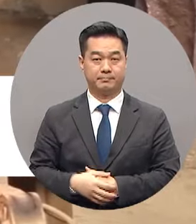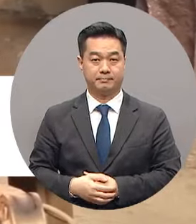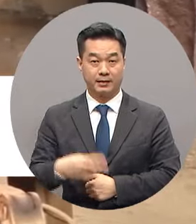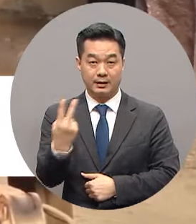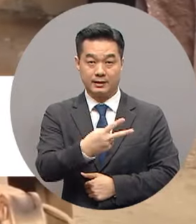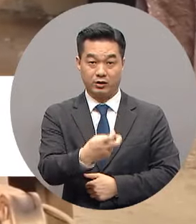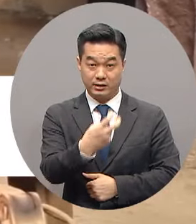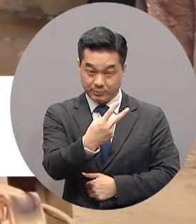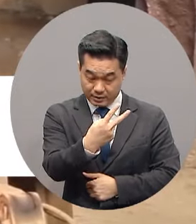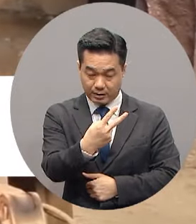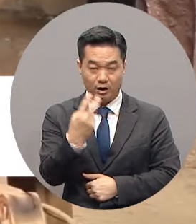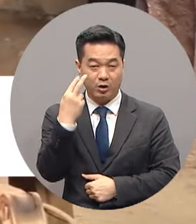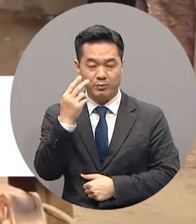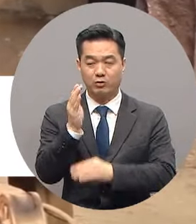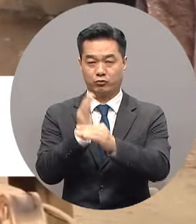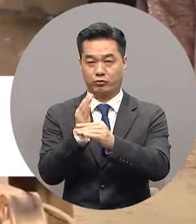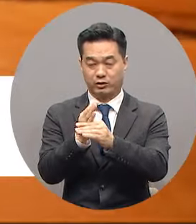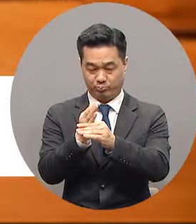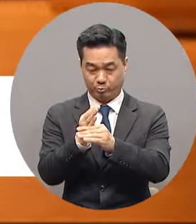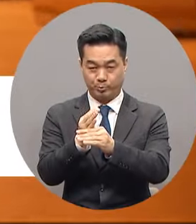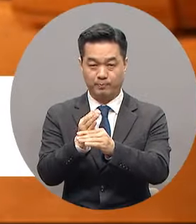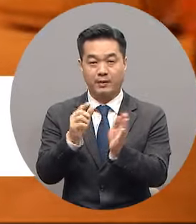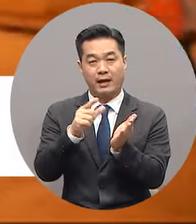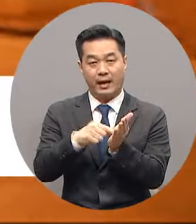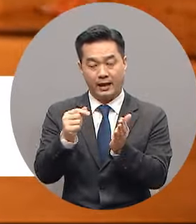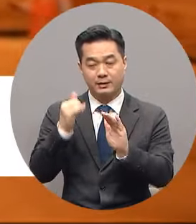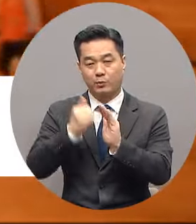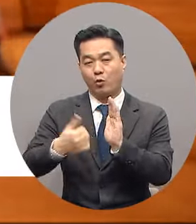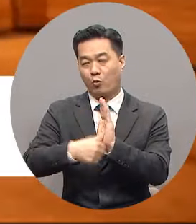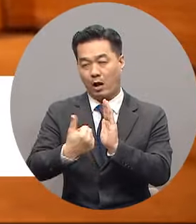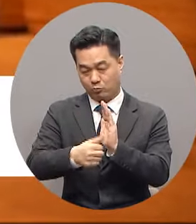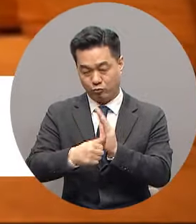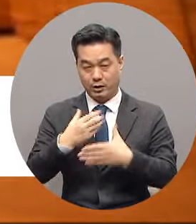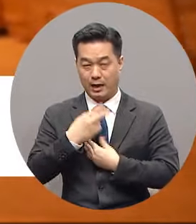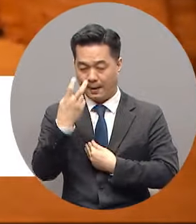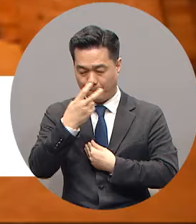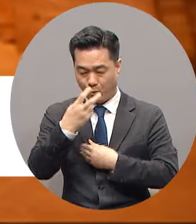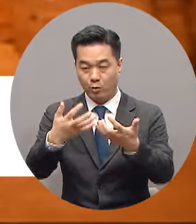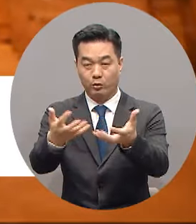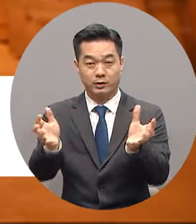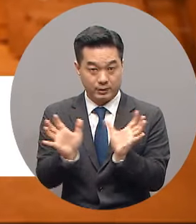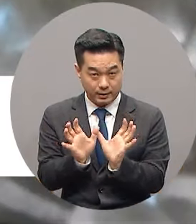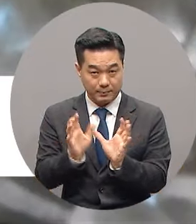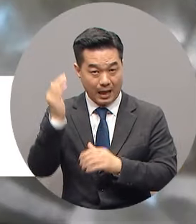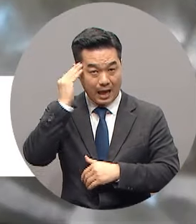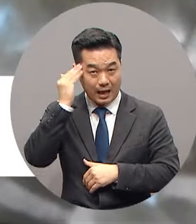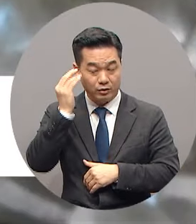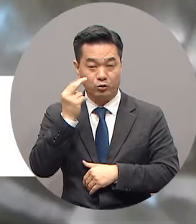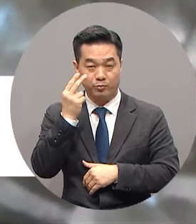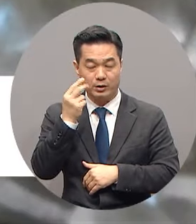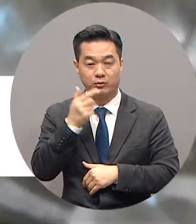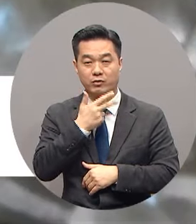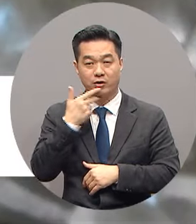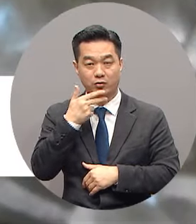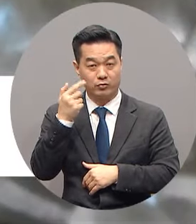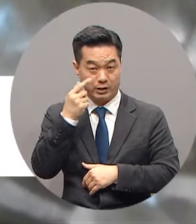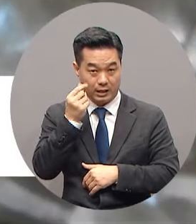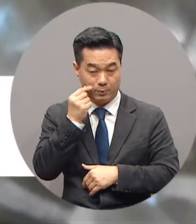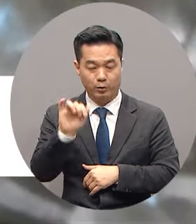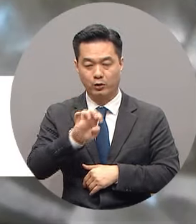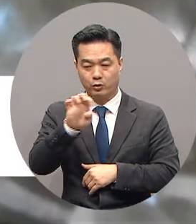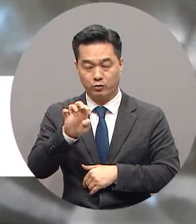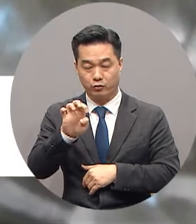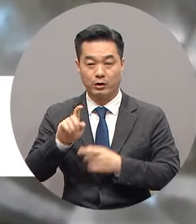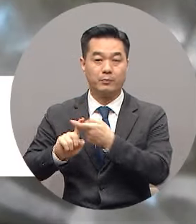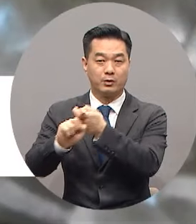2022년 미국 주도로 출범한 핵심 광물 안보 파트너십은 우리나라와 미국 영국 일본 캐나다 유럽 연합